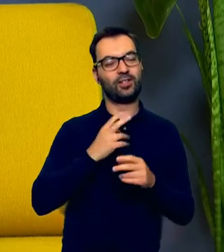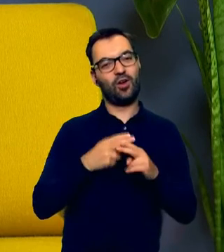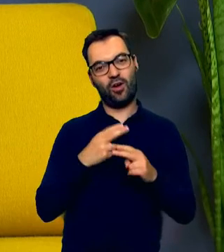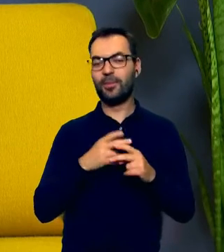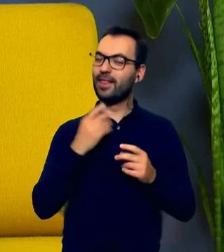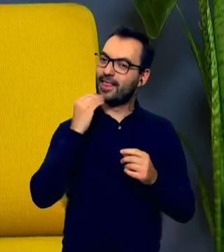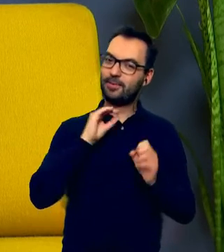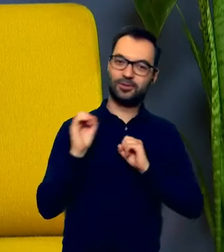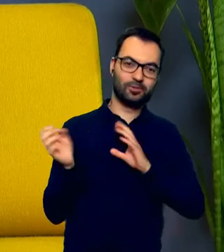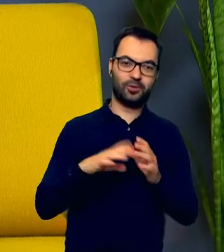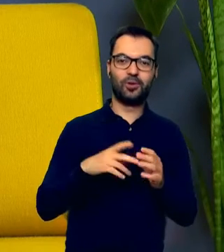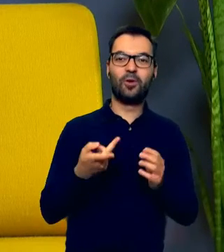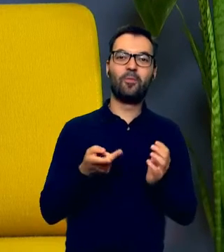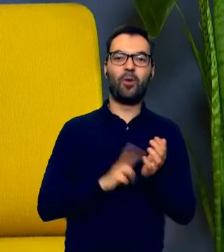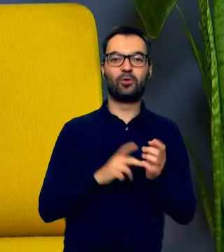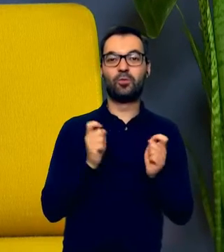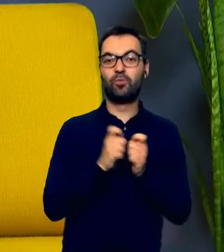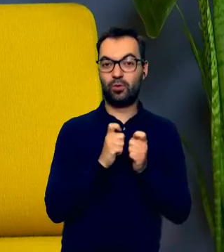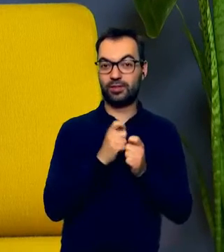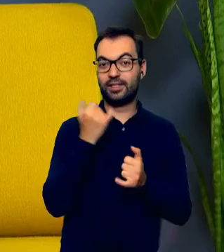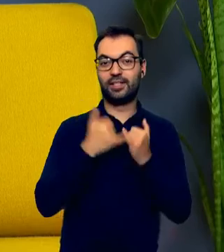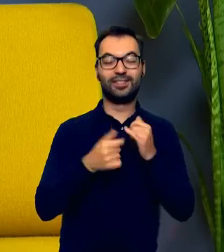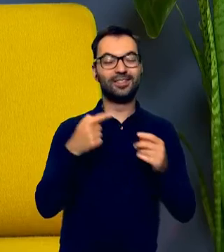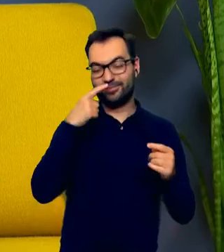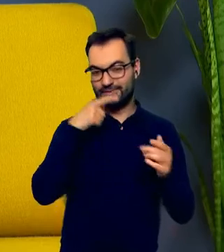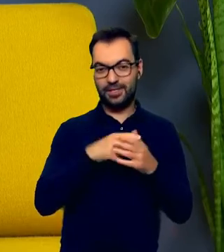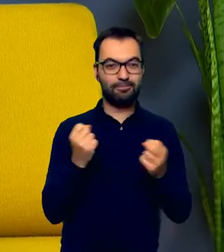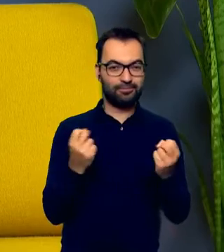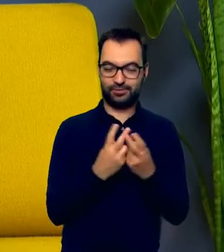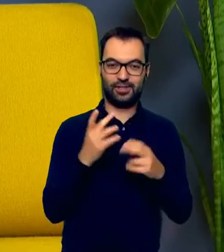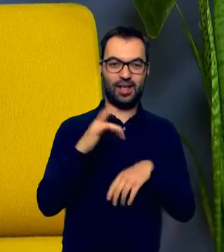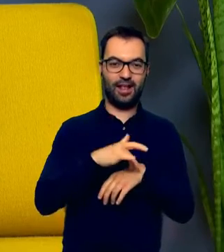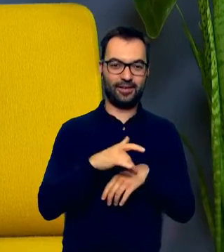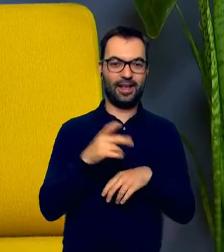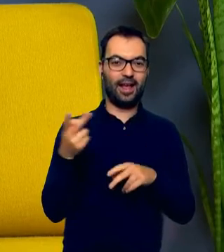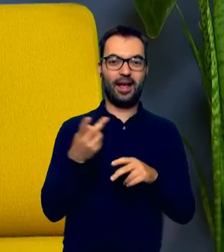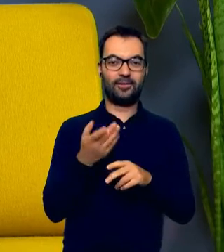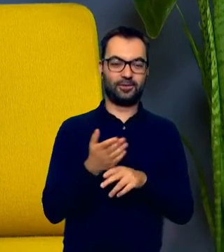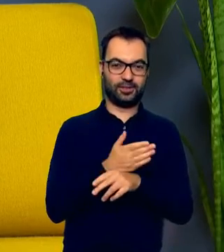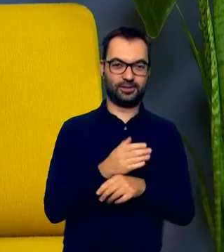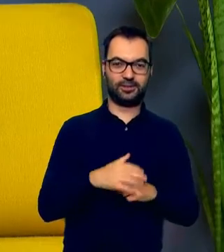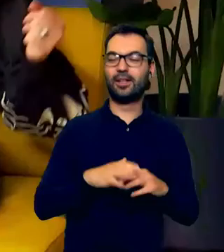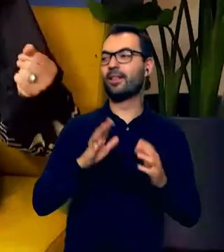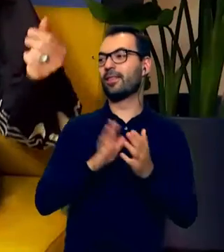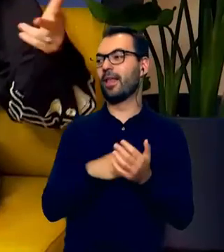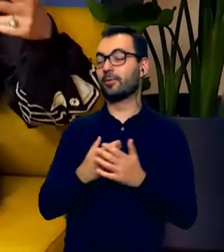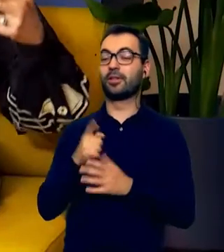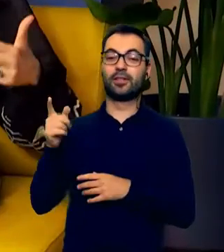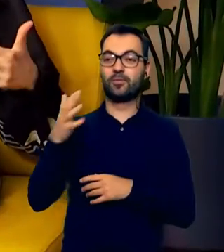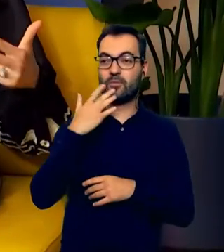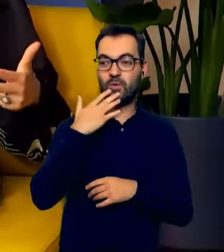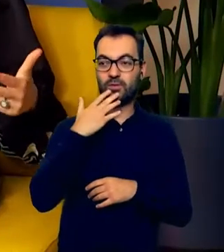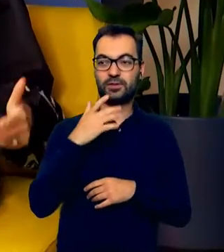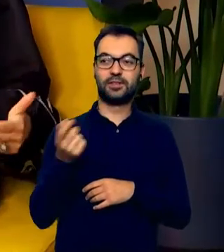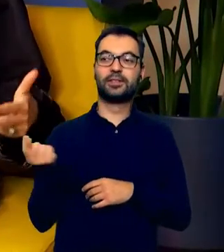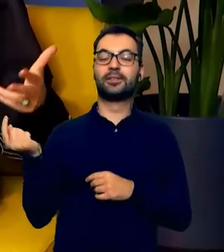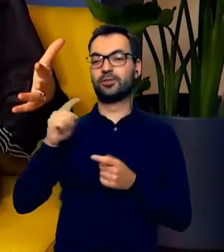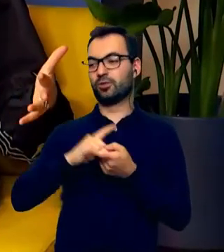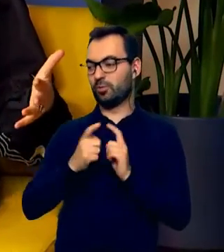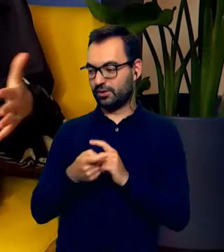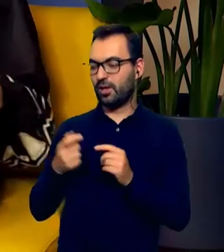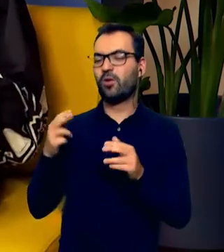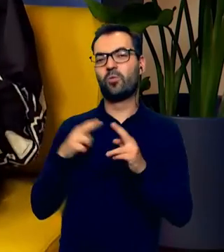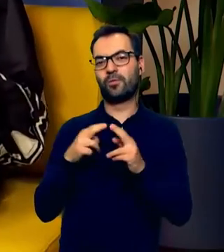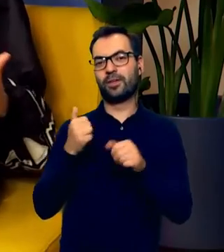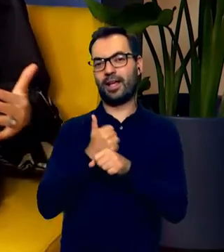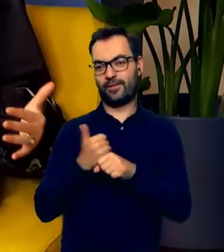jak najciekawszy sposób i podwójnie punktowane są takie same dolegliwości jak u przeciwnika. No czyli na przykład ty mówisz, przychodzisz na spotkanie, umawiamy